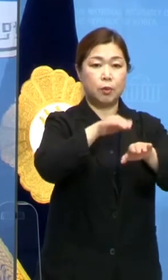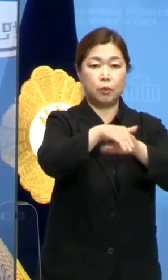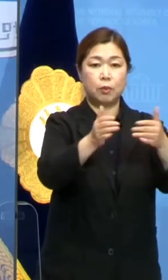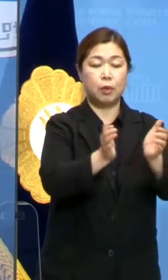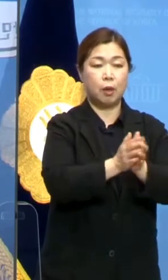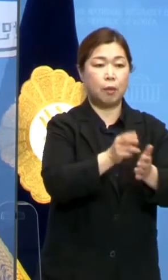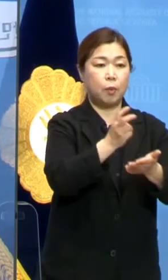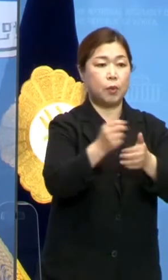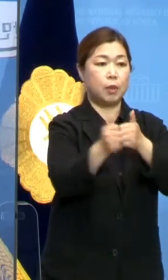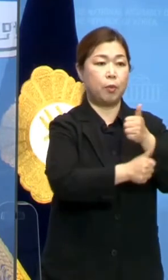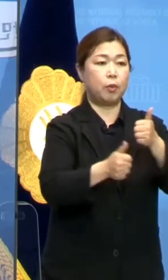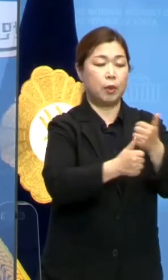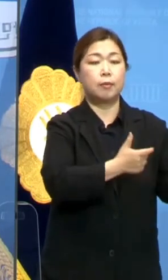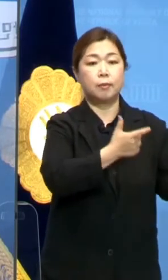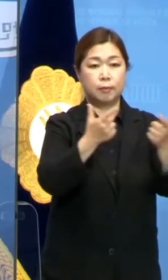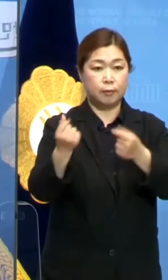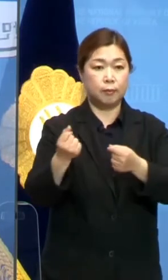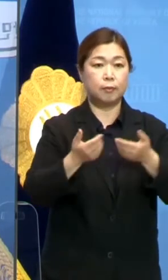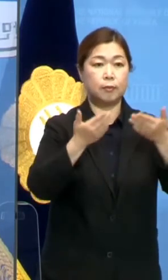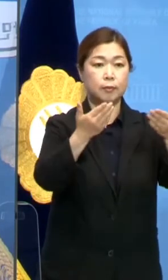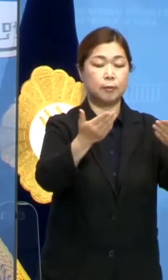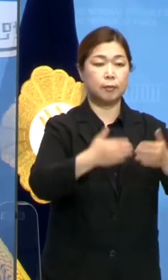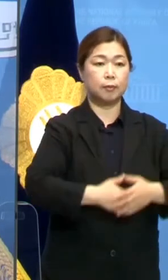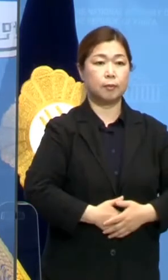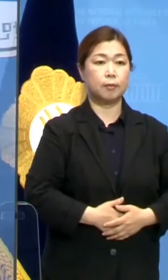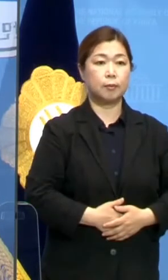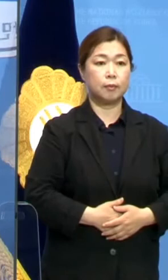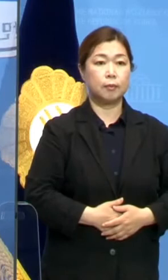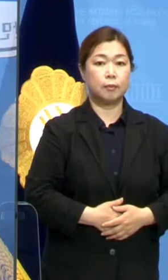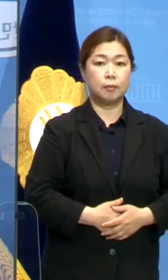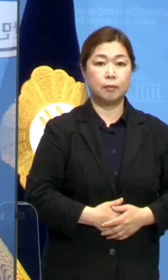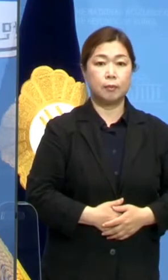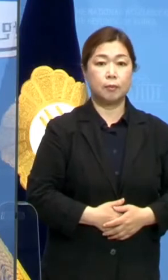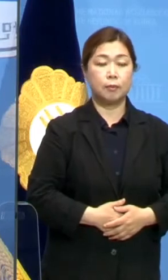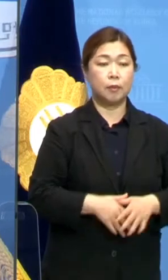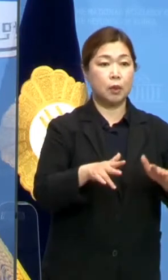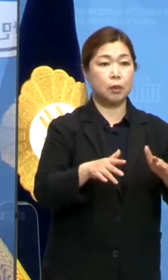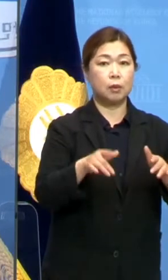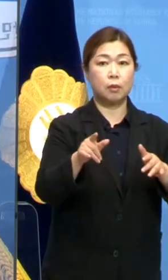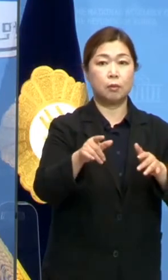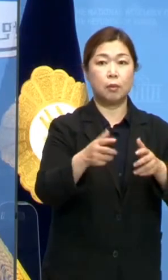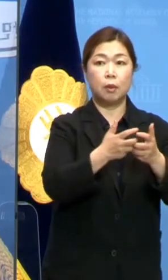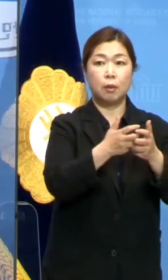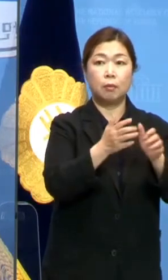더불어민주당 법제사법위원회 위원 1동. 지금